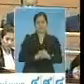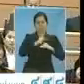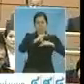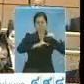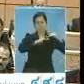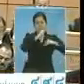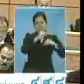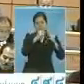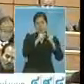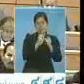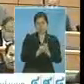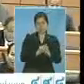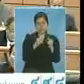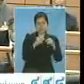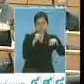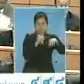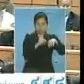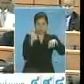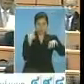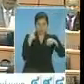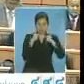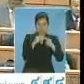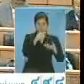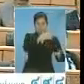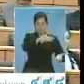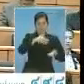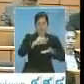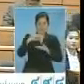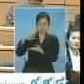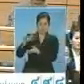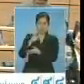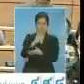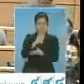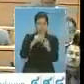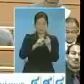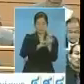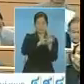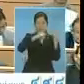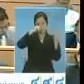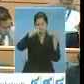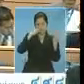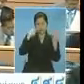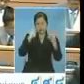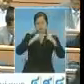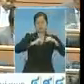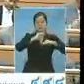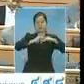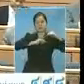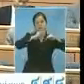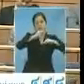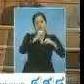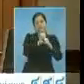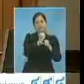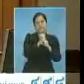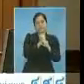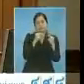ข้าออกของประเทศแน่นอนจุด connectivity หรือการเชื่อมโยงนั้นก็ต้องมีการพัฒนาด่านเข้าออกของประเทศให้มีความ